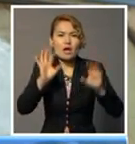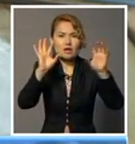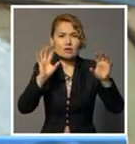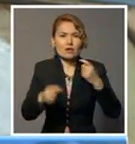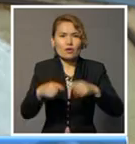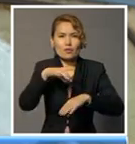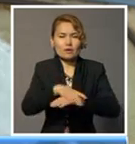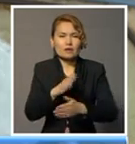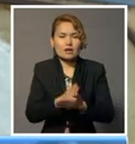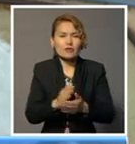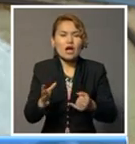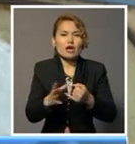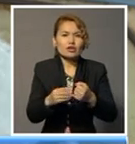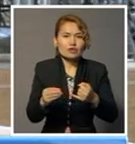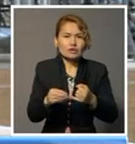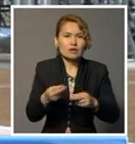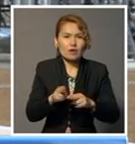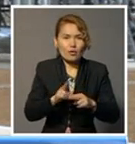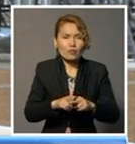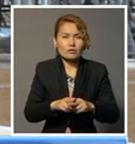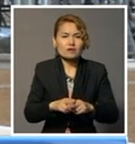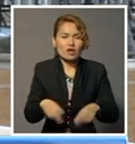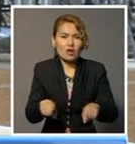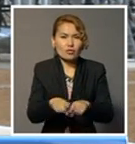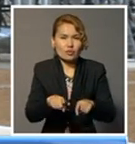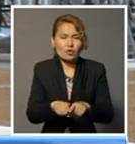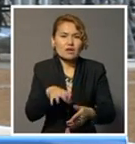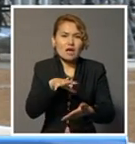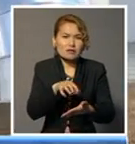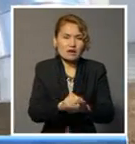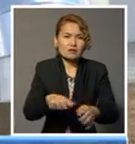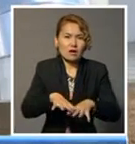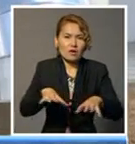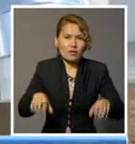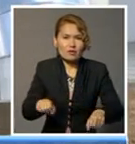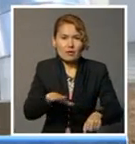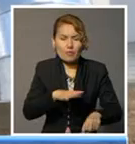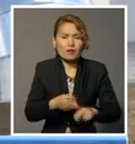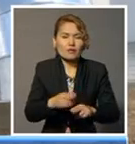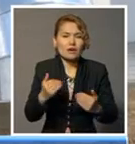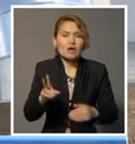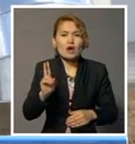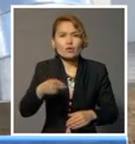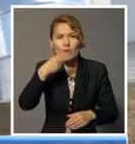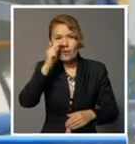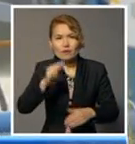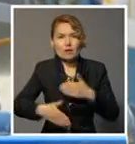учаскелері Құрманғазы және Жылыой аудандарына қарасты дейді мамандар. Алпауыт мекеменің үстінен әкімшілік іс қозғалды. Сондай-ақ